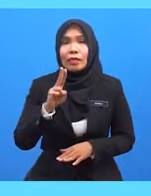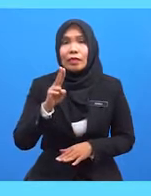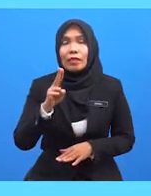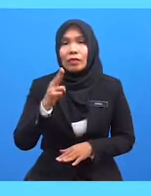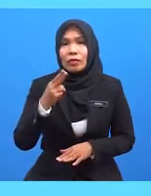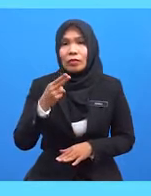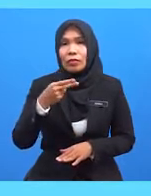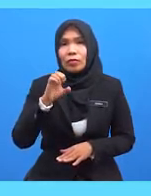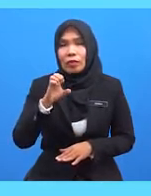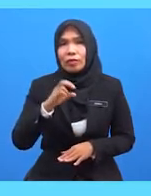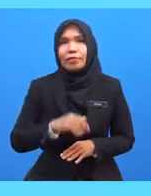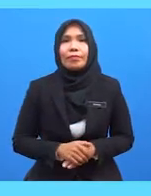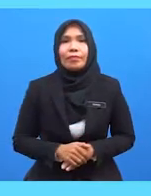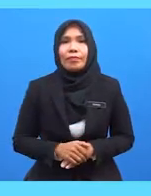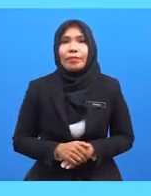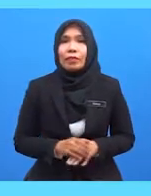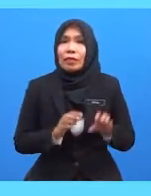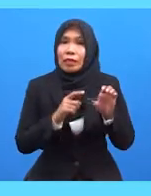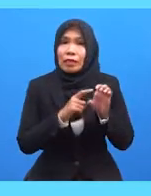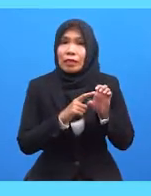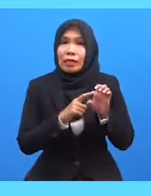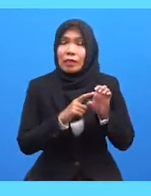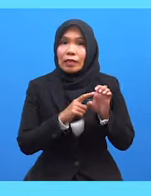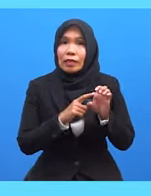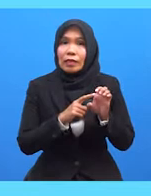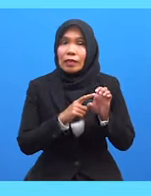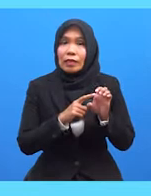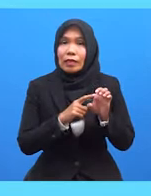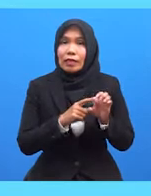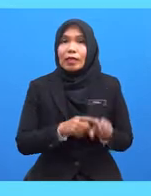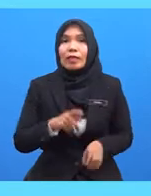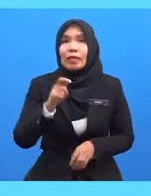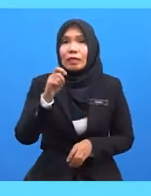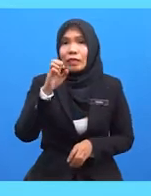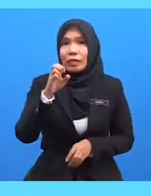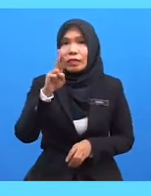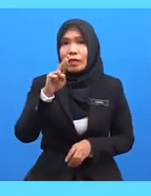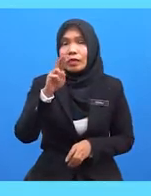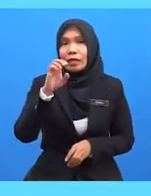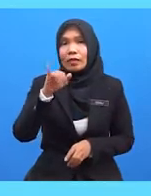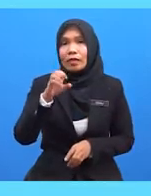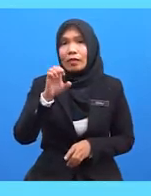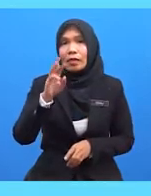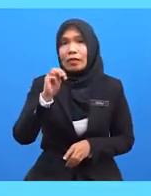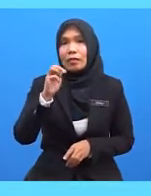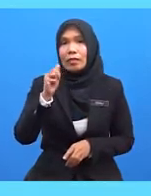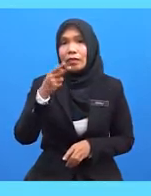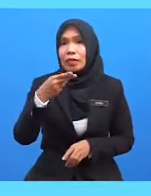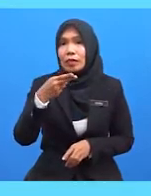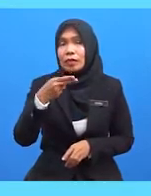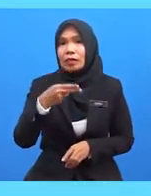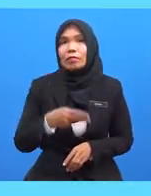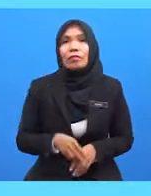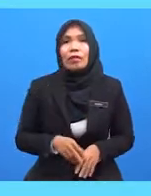1623 Masihi. Agustin Spalding menterjemahkan Kamus Athos pada tahun 1624